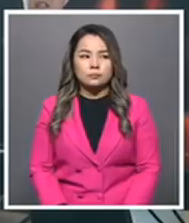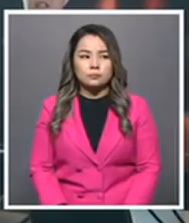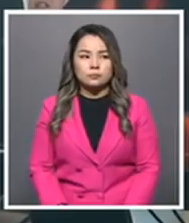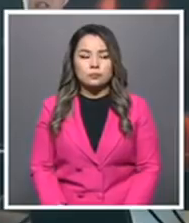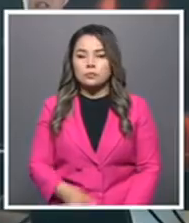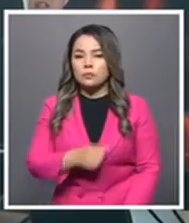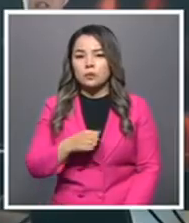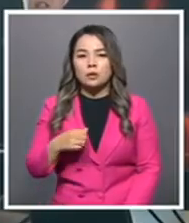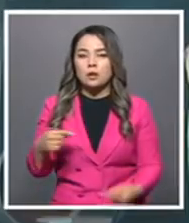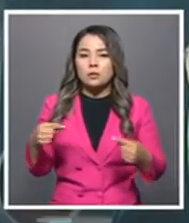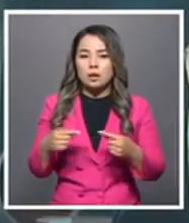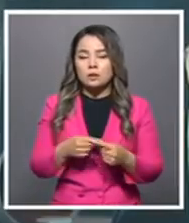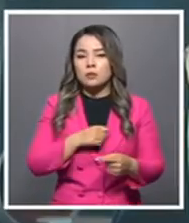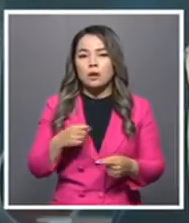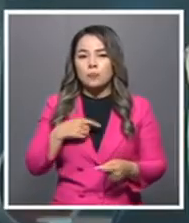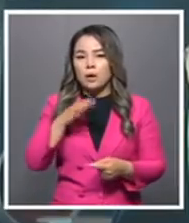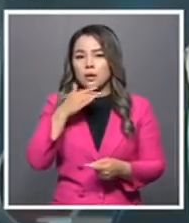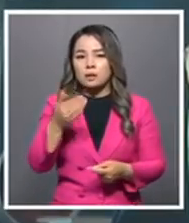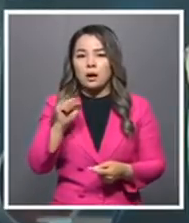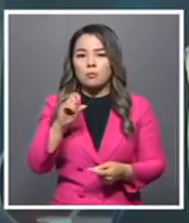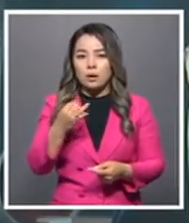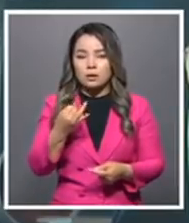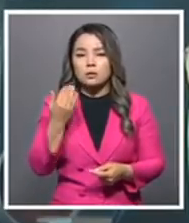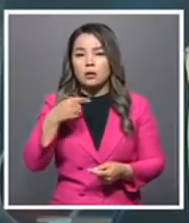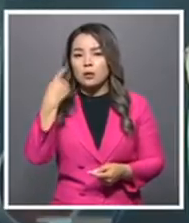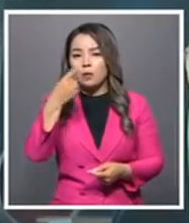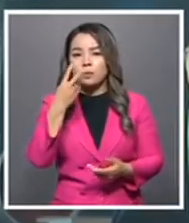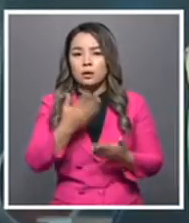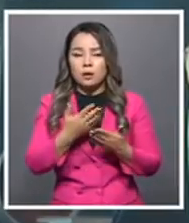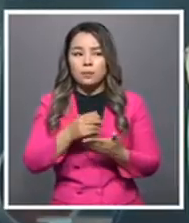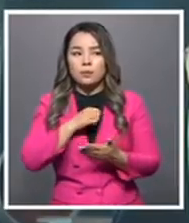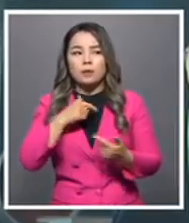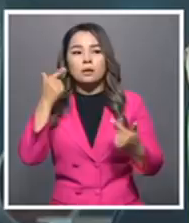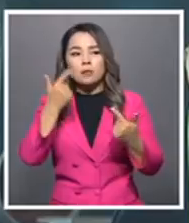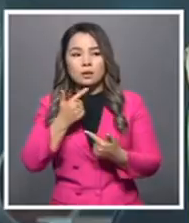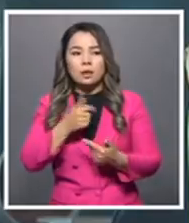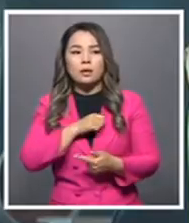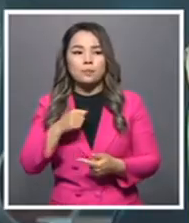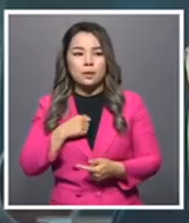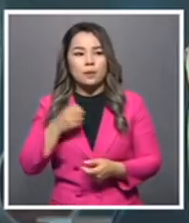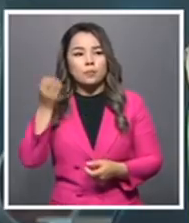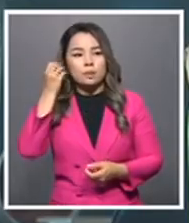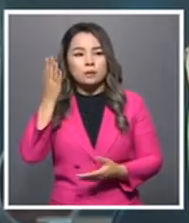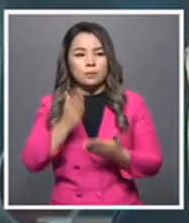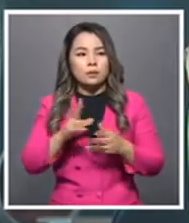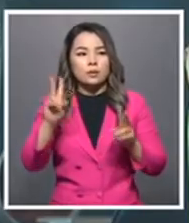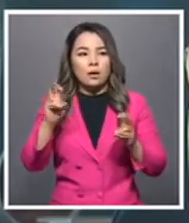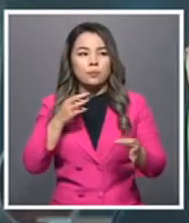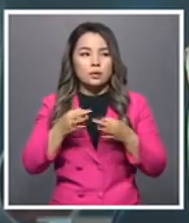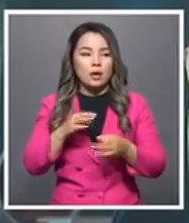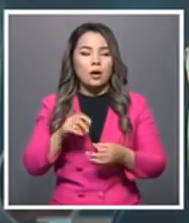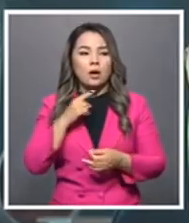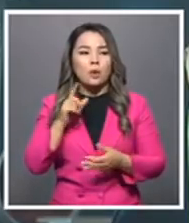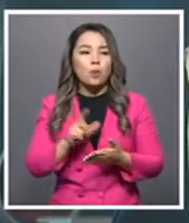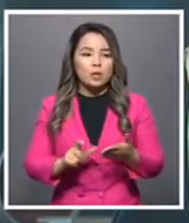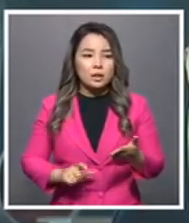Адалдық сағатының басты мақсаты ұлы тұлға Абайдың адалдық, білім, еңбек тақырыбында шығарылған